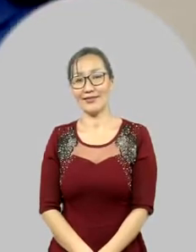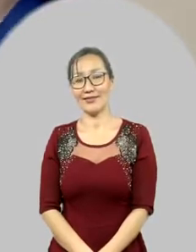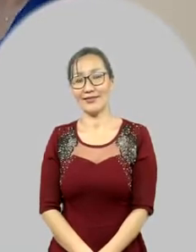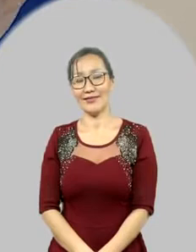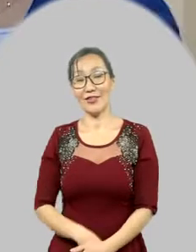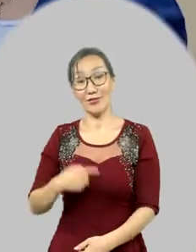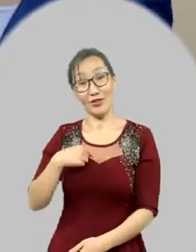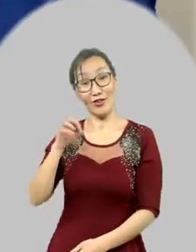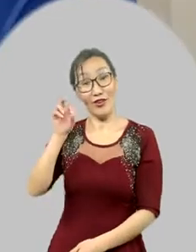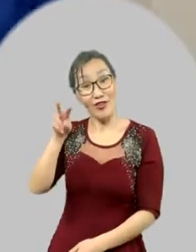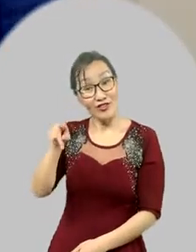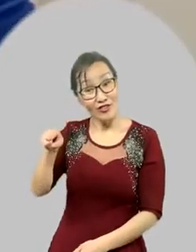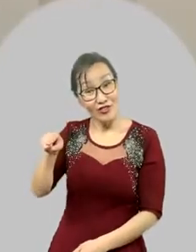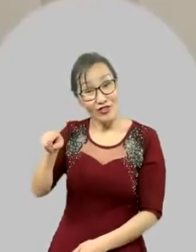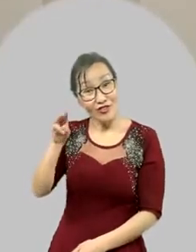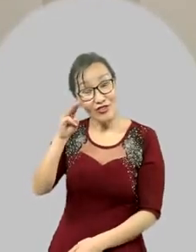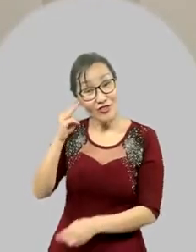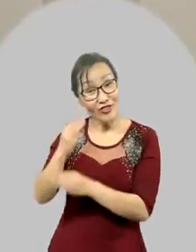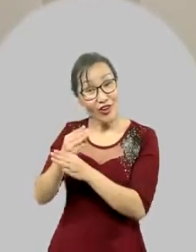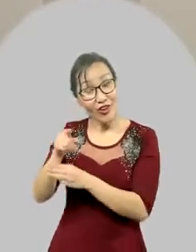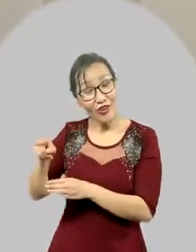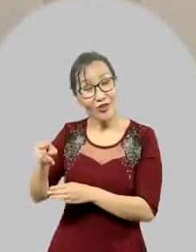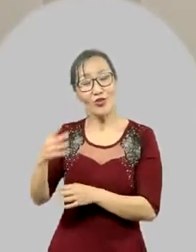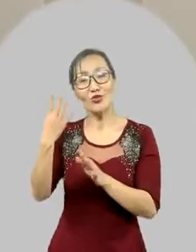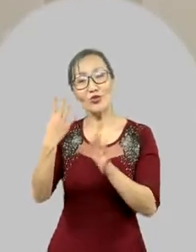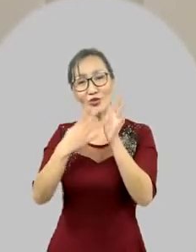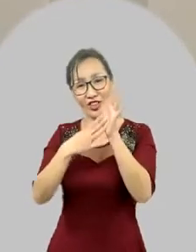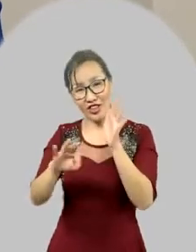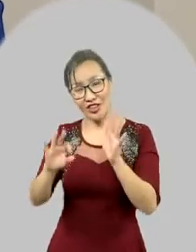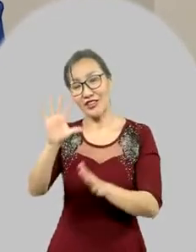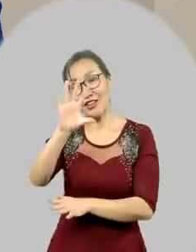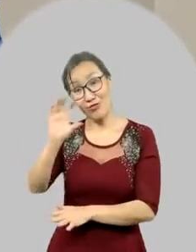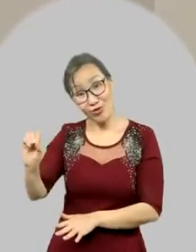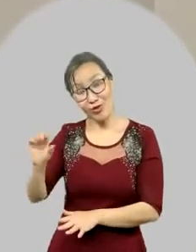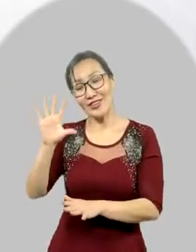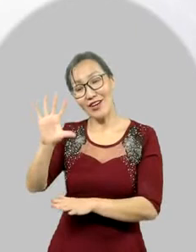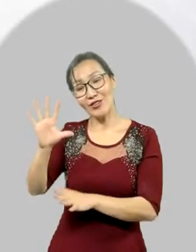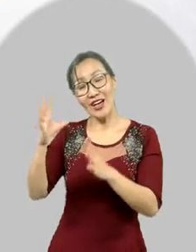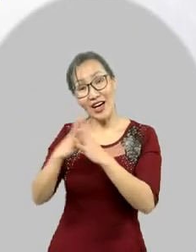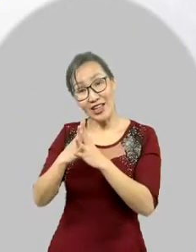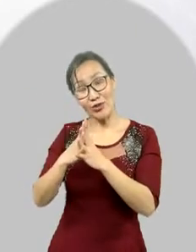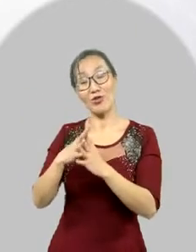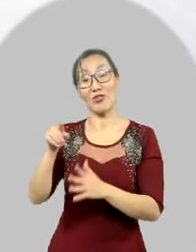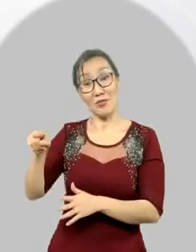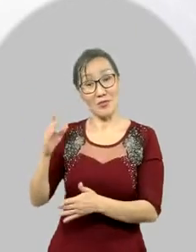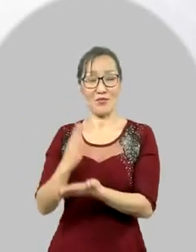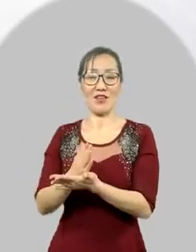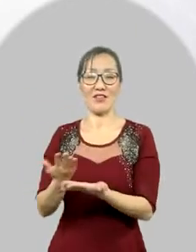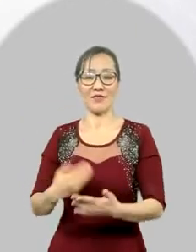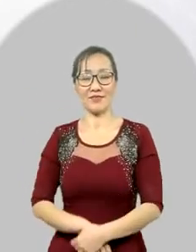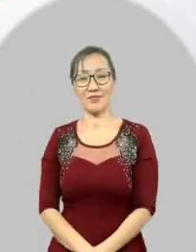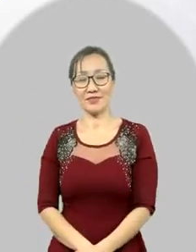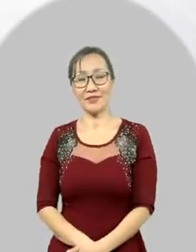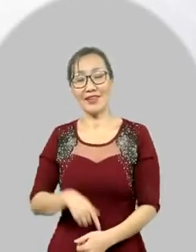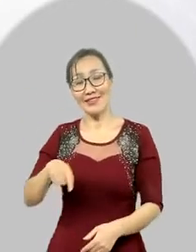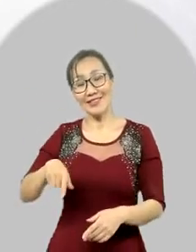За тэгвэл бидний олсон тоо 490, 500, 510 байна. За дараагийн